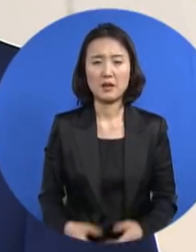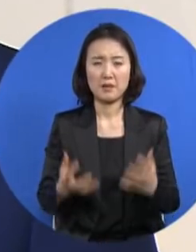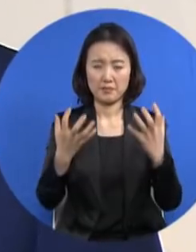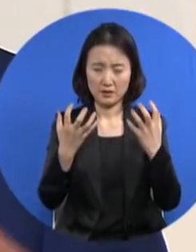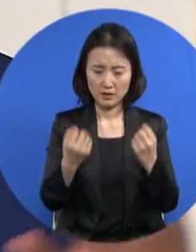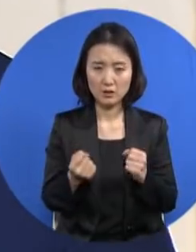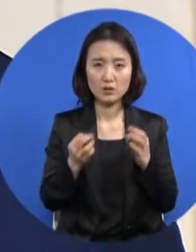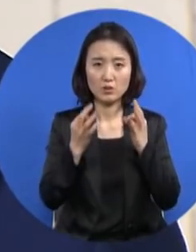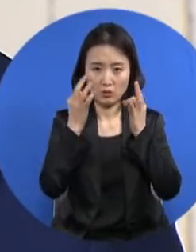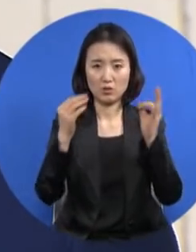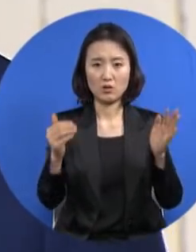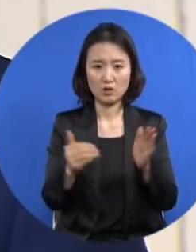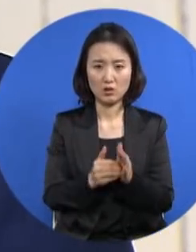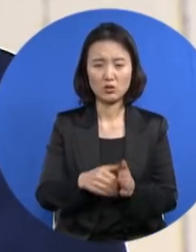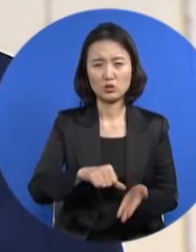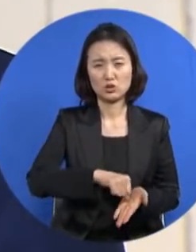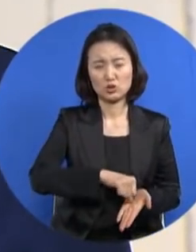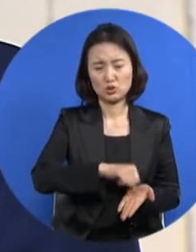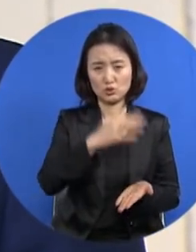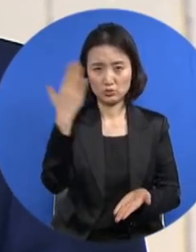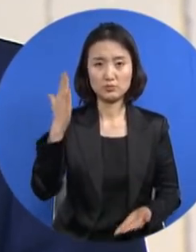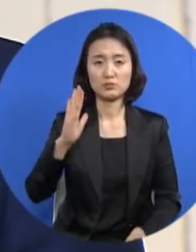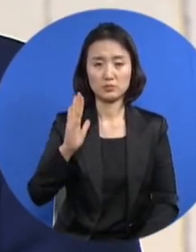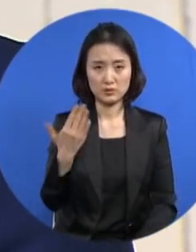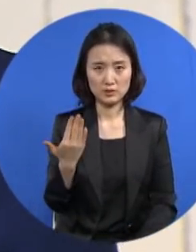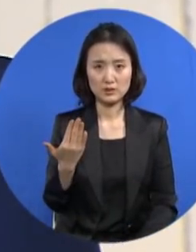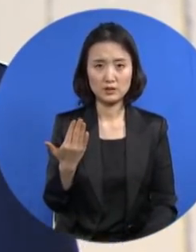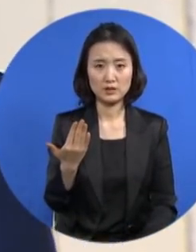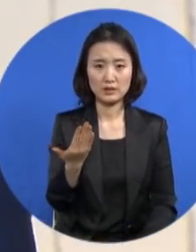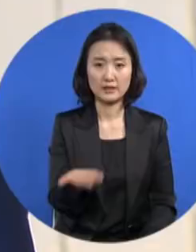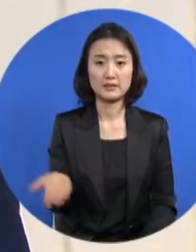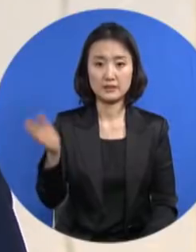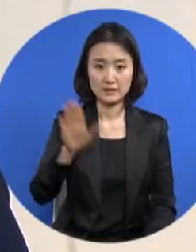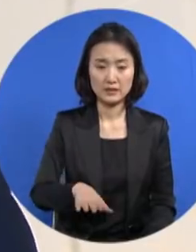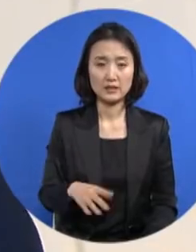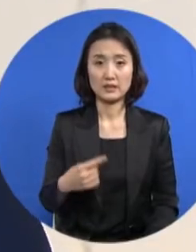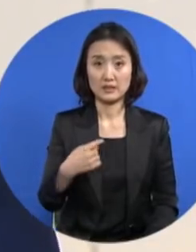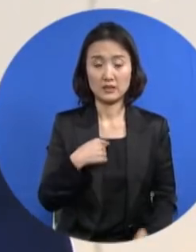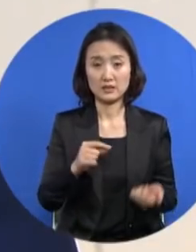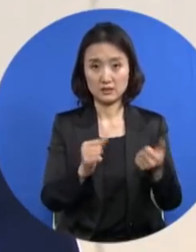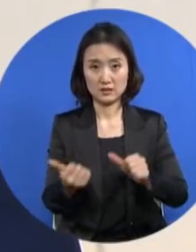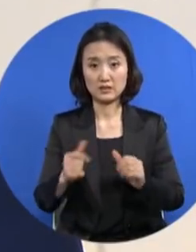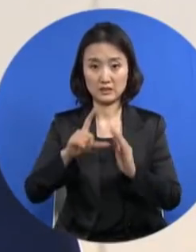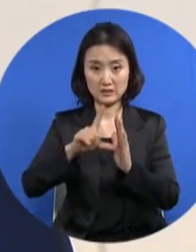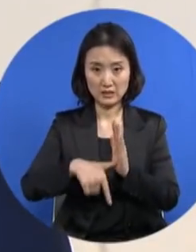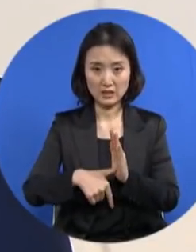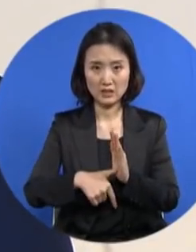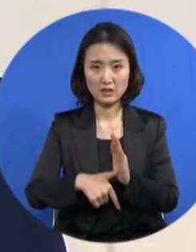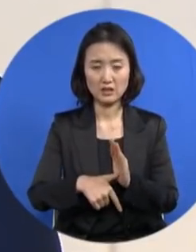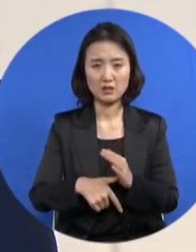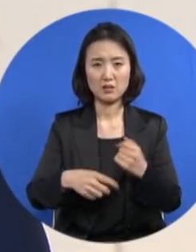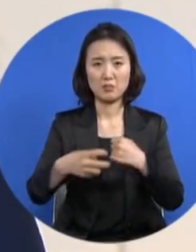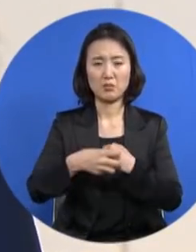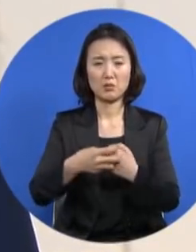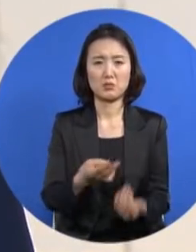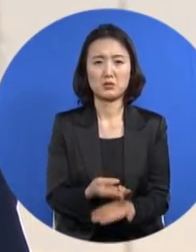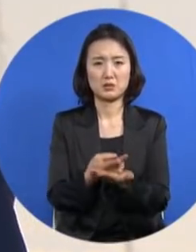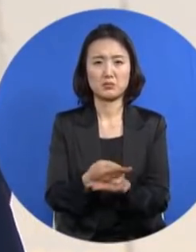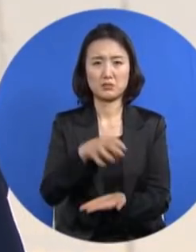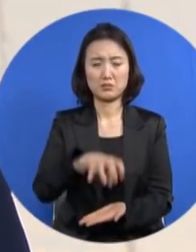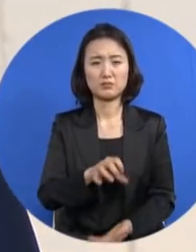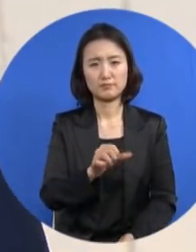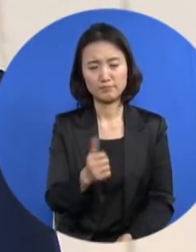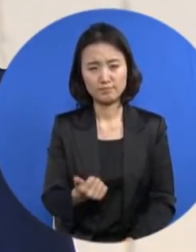읽었고 그 스타처럼 이분 유명하시잖아요. 네. 하지만 내가 죽을 때에는 이 잡은 병원에 있는 침대에서